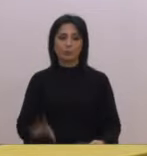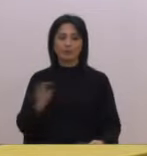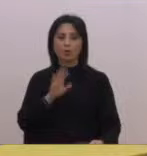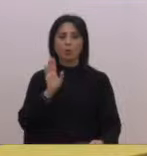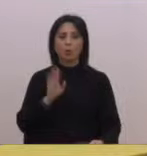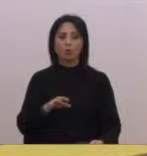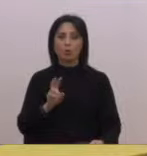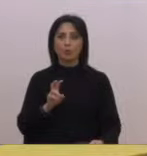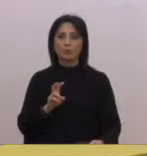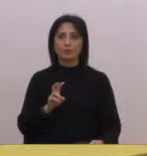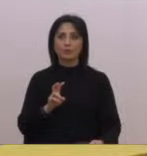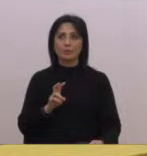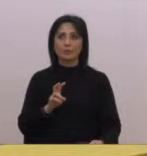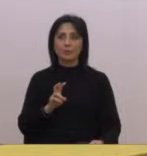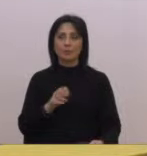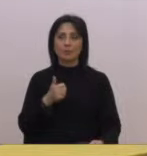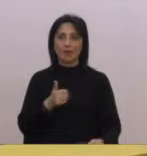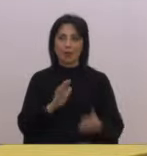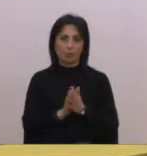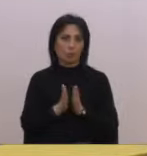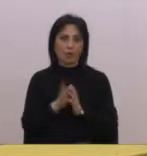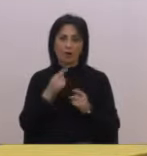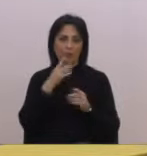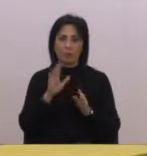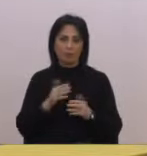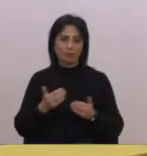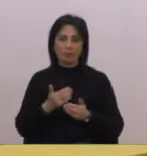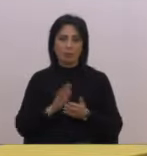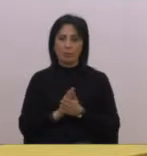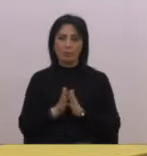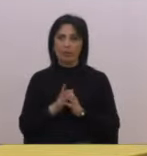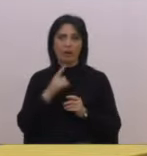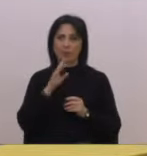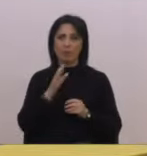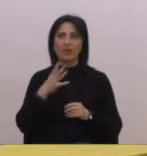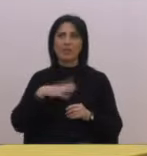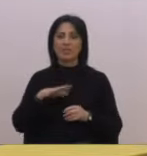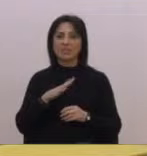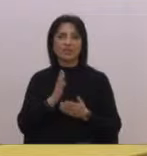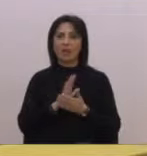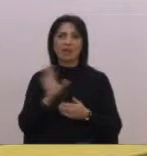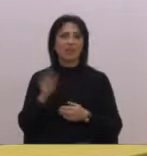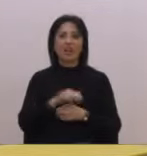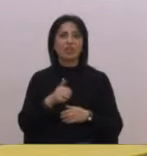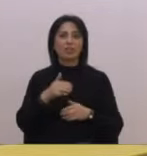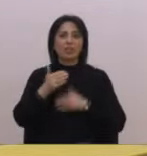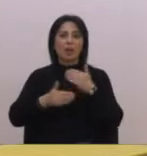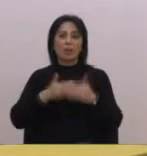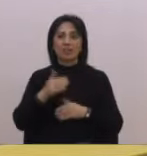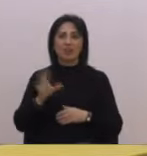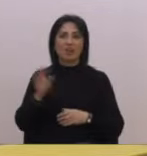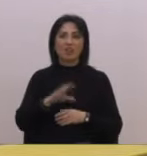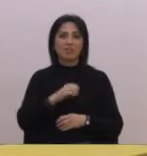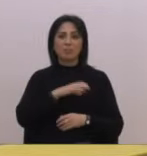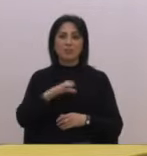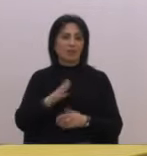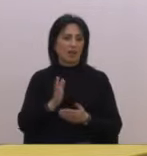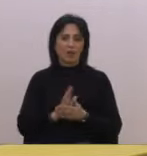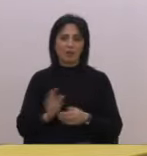odată, argim dgomareoba, ცხოვრების პირობების მიხედვით. Საქართველო არ არის ყველაზე უფრო წარმატებული, ყველაზე უფრო მდიდარი